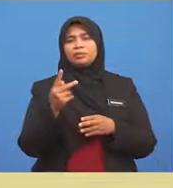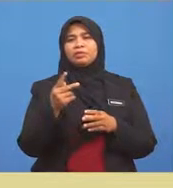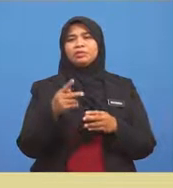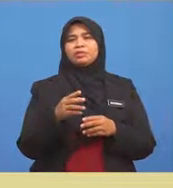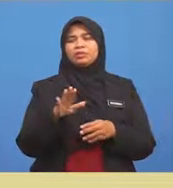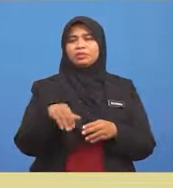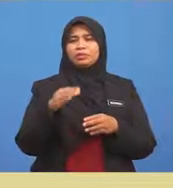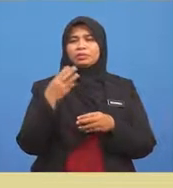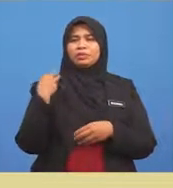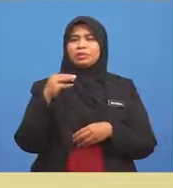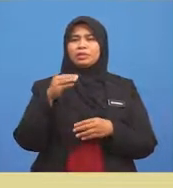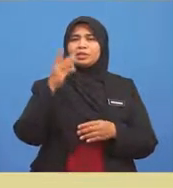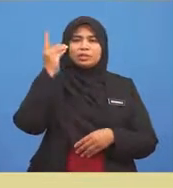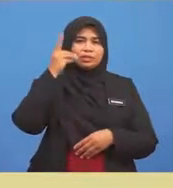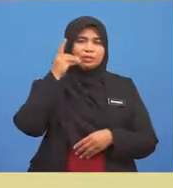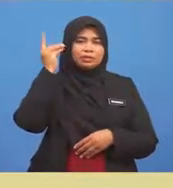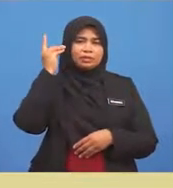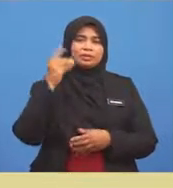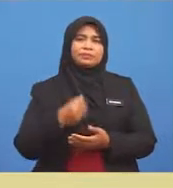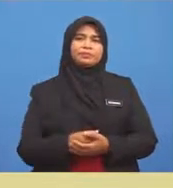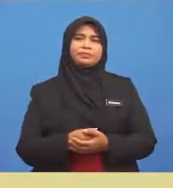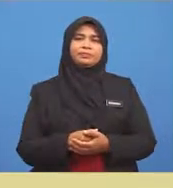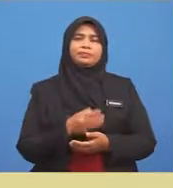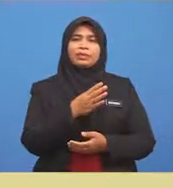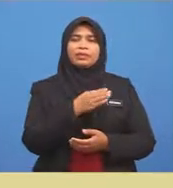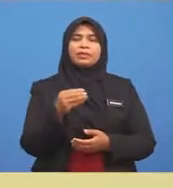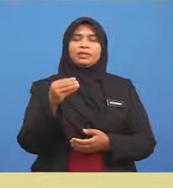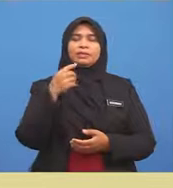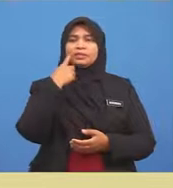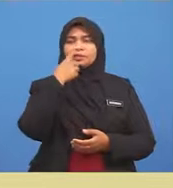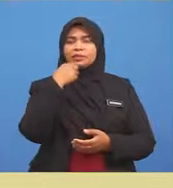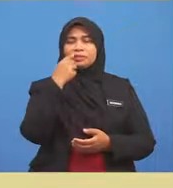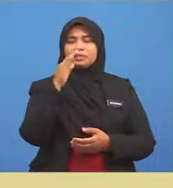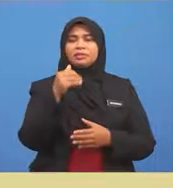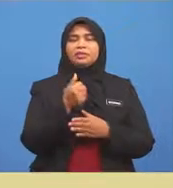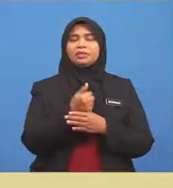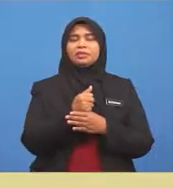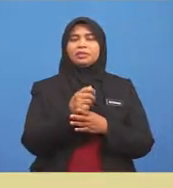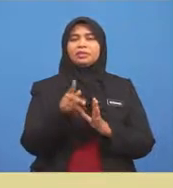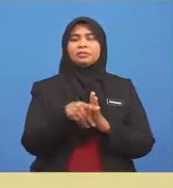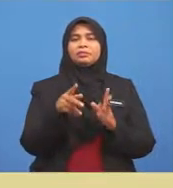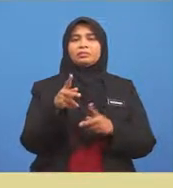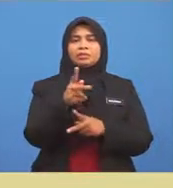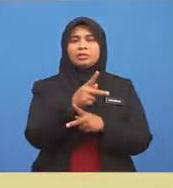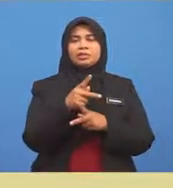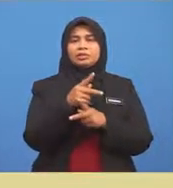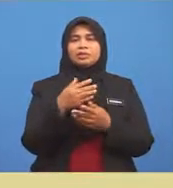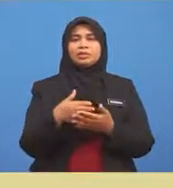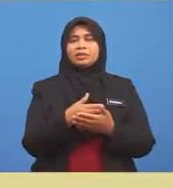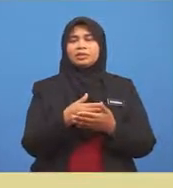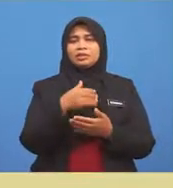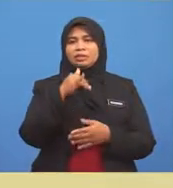mereka dewasa. Dan sesiapa di antara penjaga anak yatim itu yang